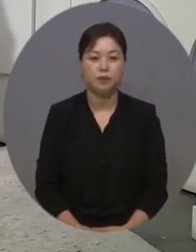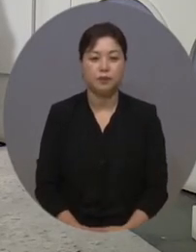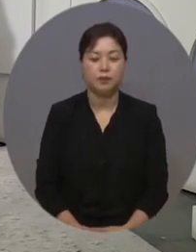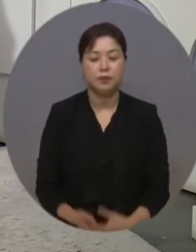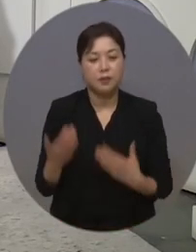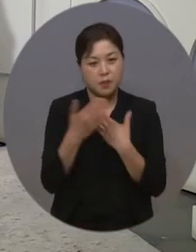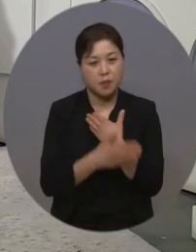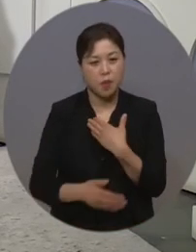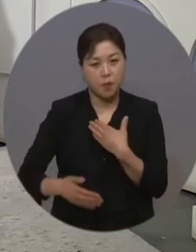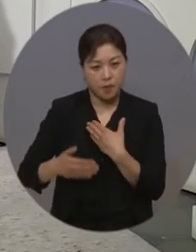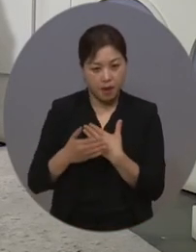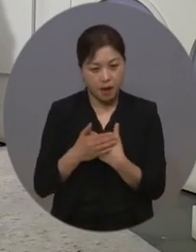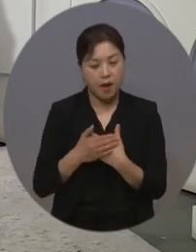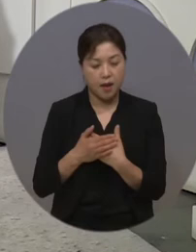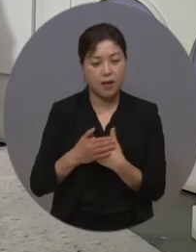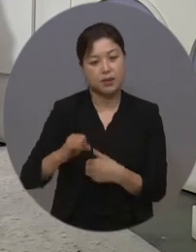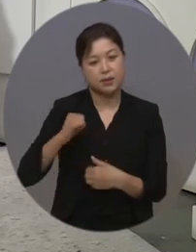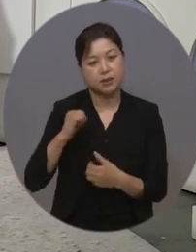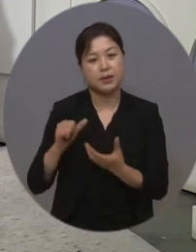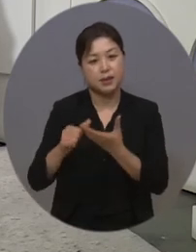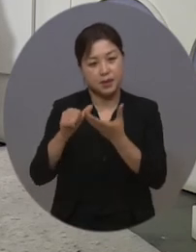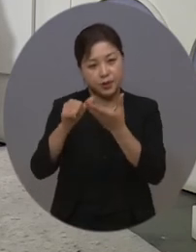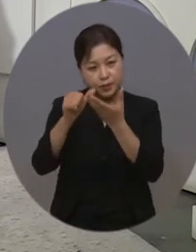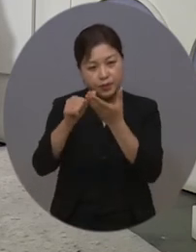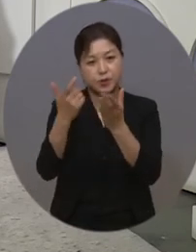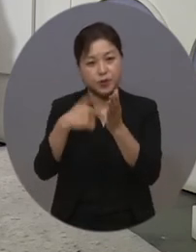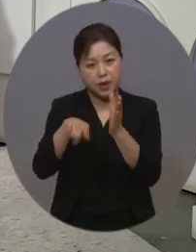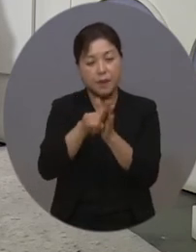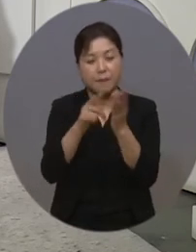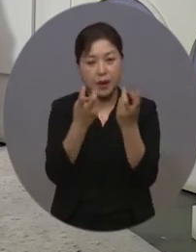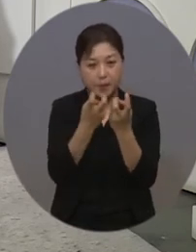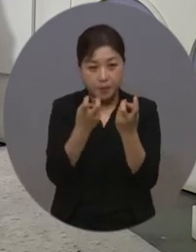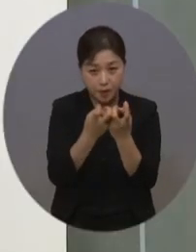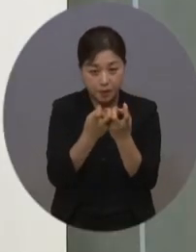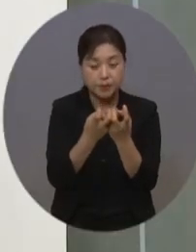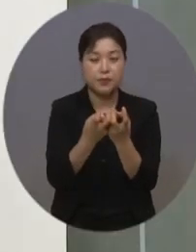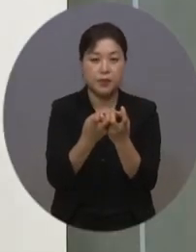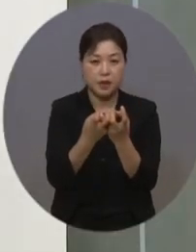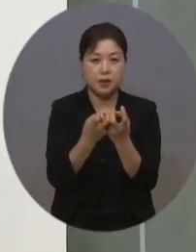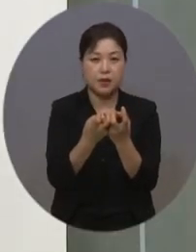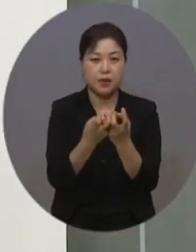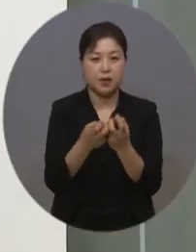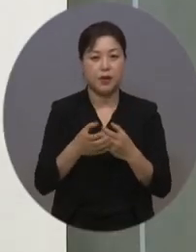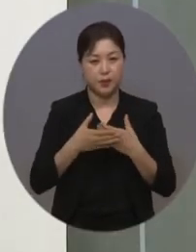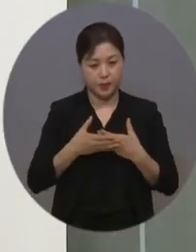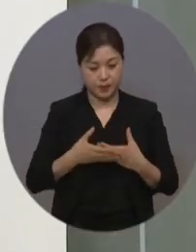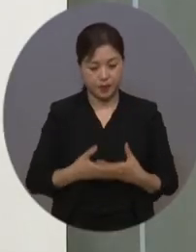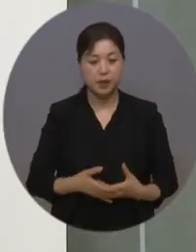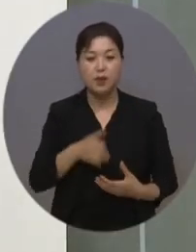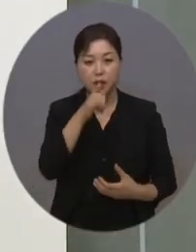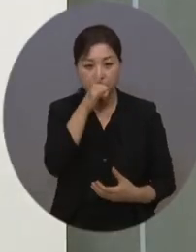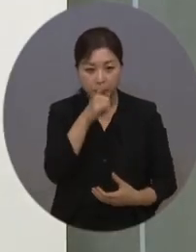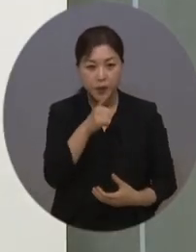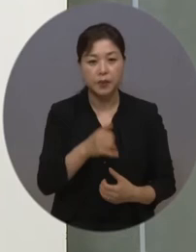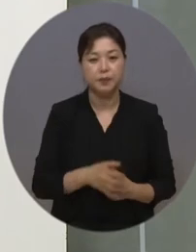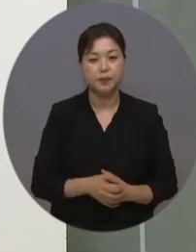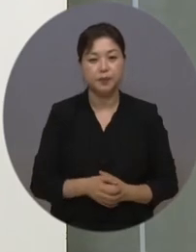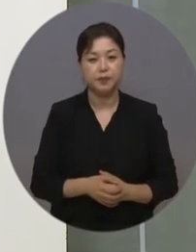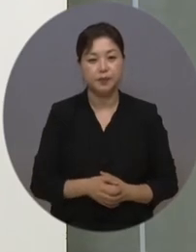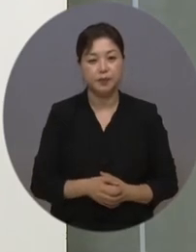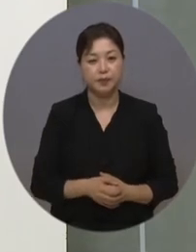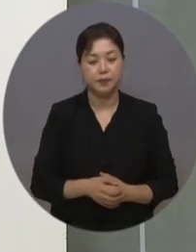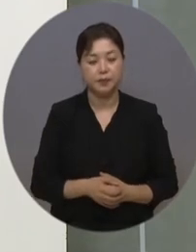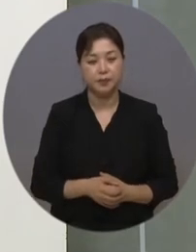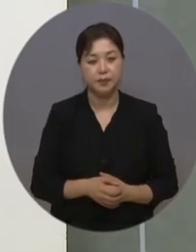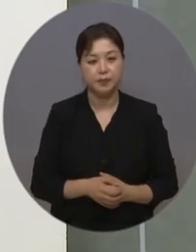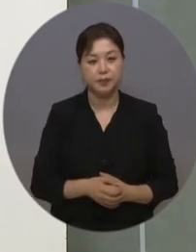면역력을 키우기 위해서의 요령 거기에는 이제 명상도 들어 있고 그런데